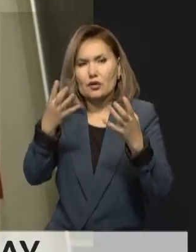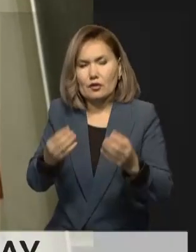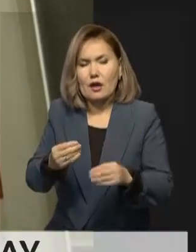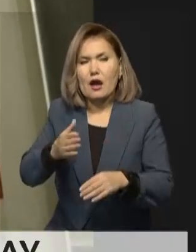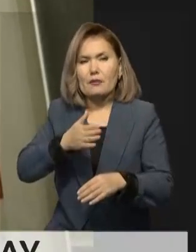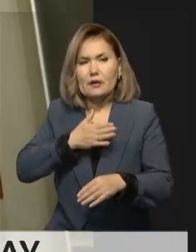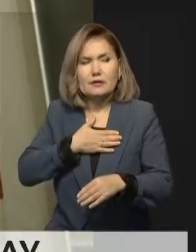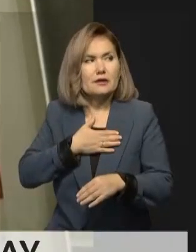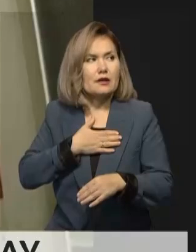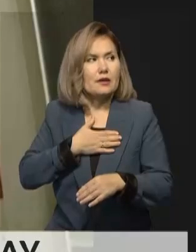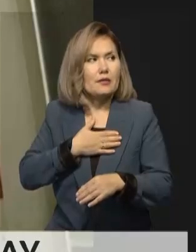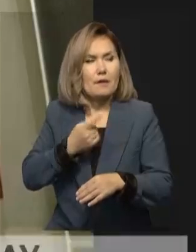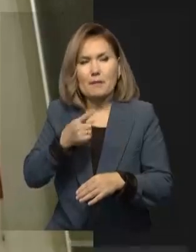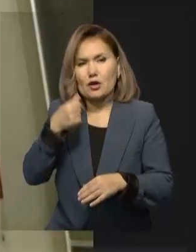Біз